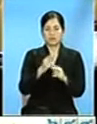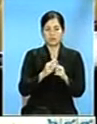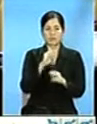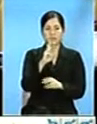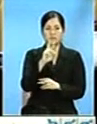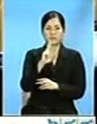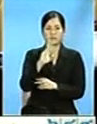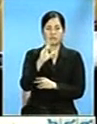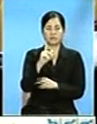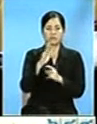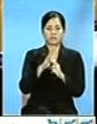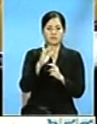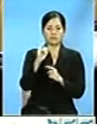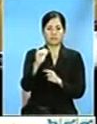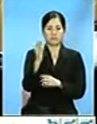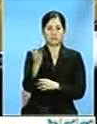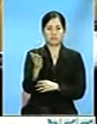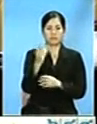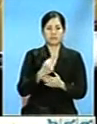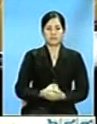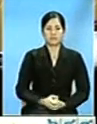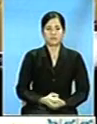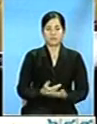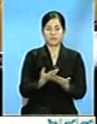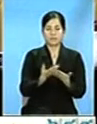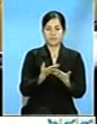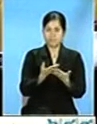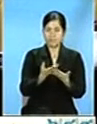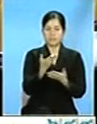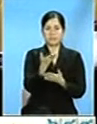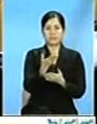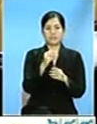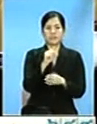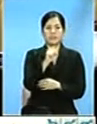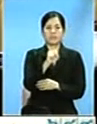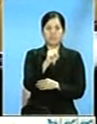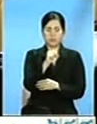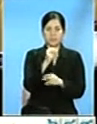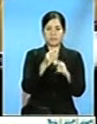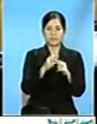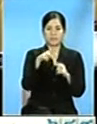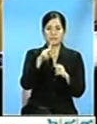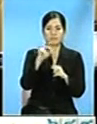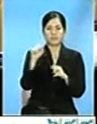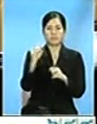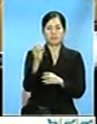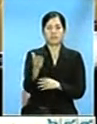าต่อดีกว่าเอาละครับจบแล้วครับเชิญท่านสว.ประเสริฐนะเชิญฮะ